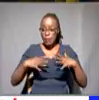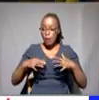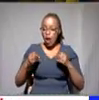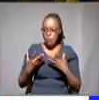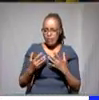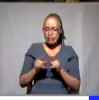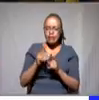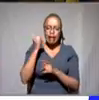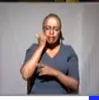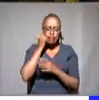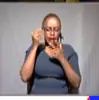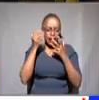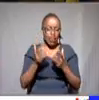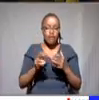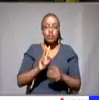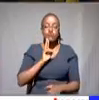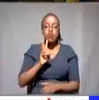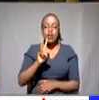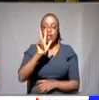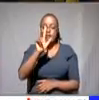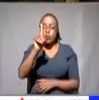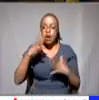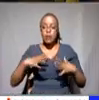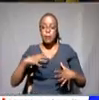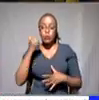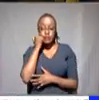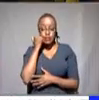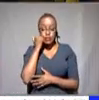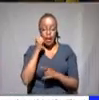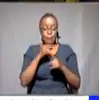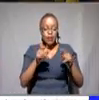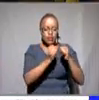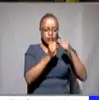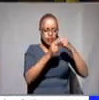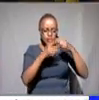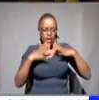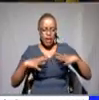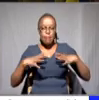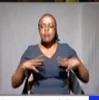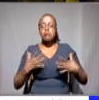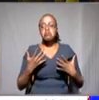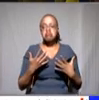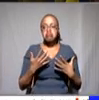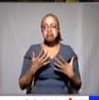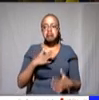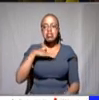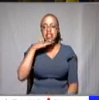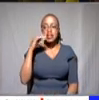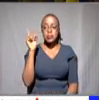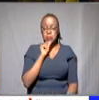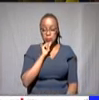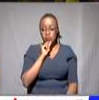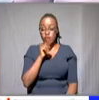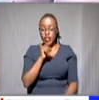nĩ homa ĩno na gĩkĩro kĩnene. Andũ 231 mena homa ĩno, no andũ 17 nĩ makuĩte. Ũthuthuria